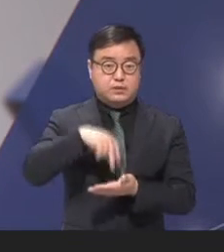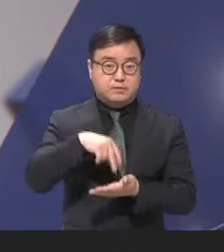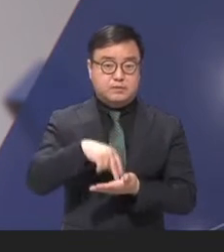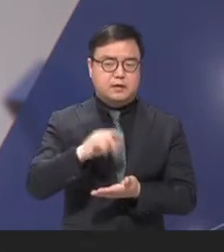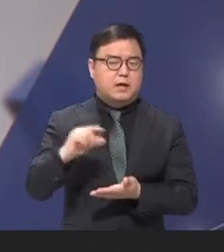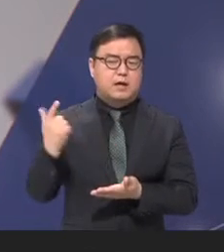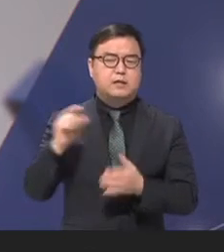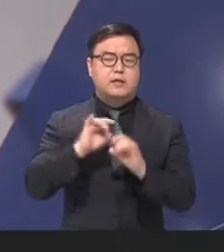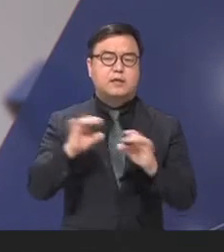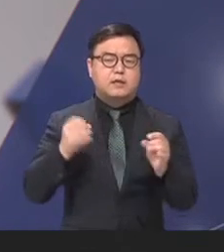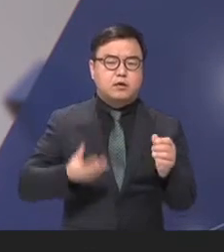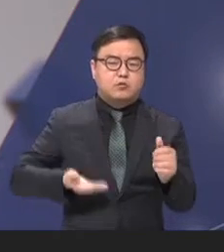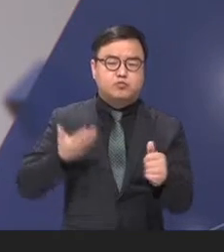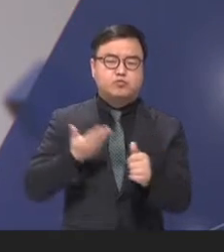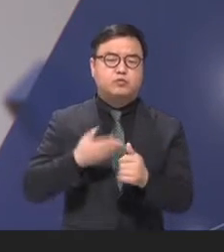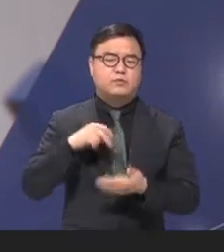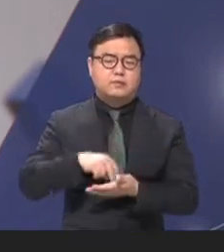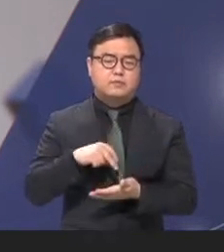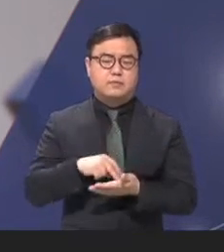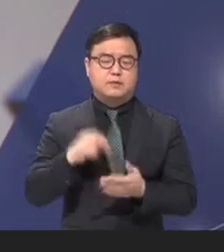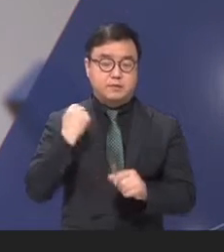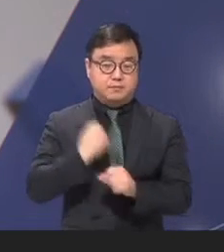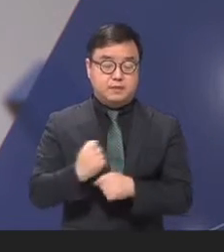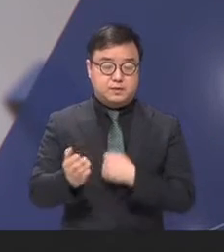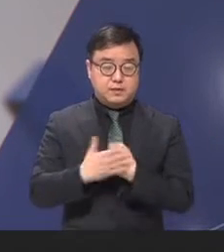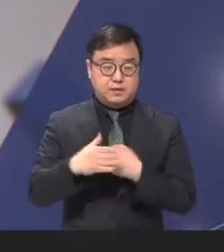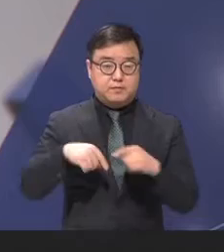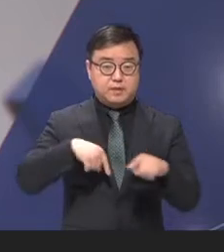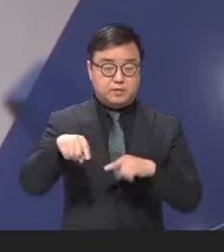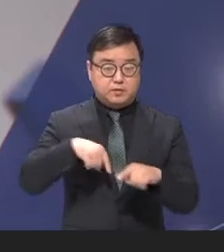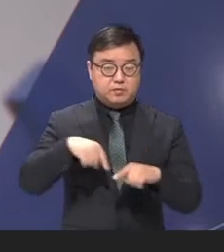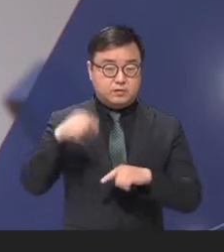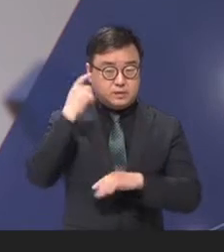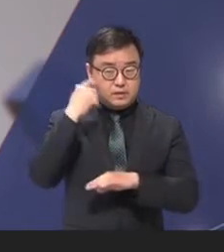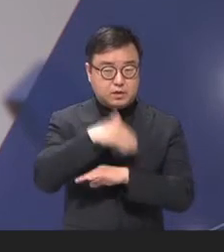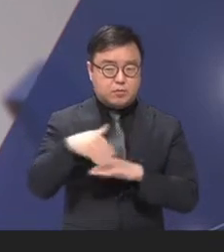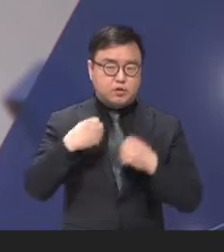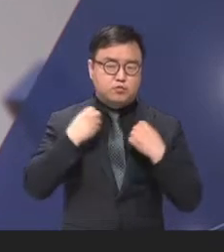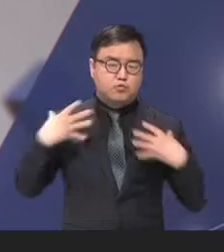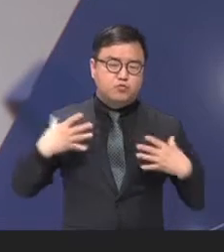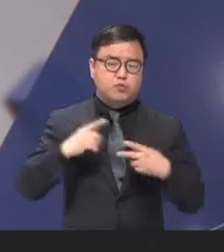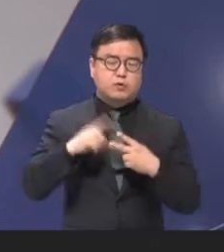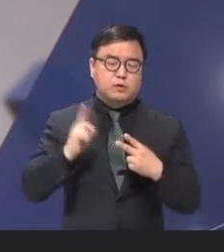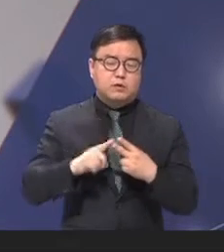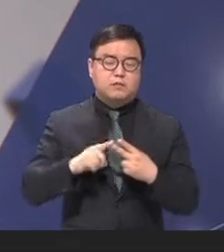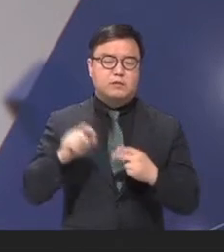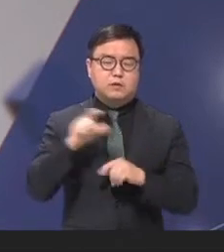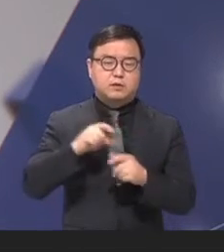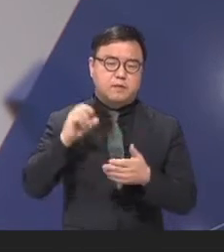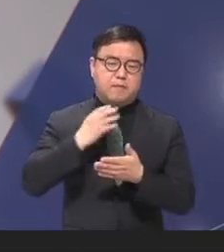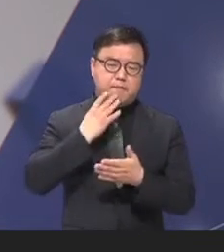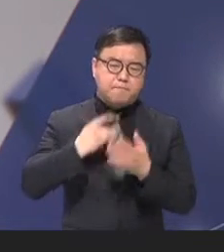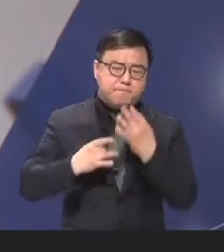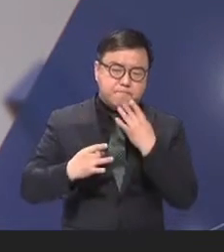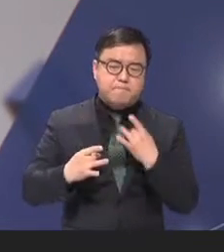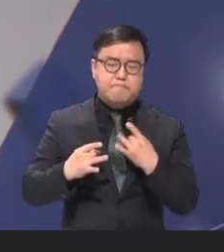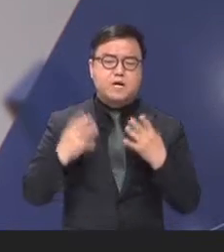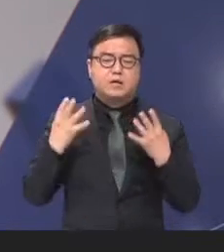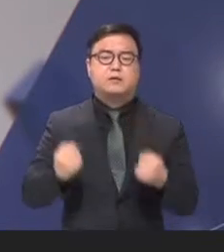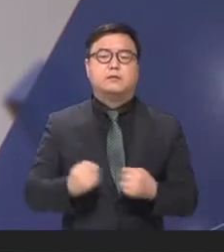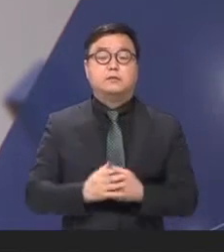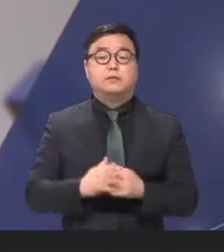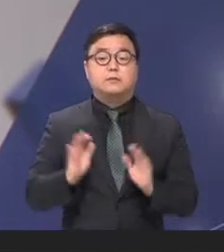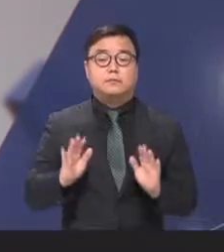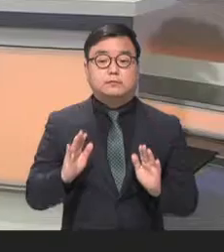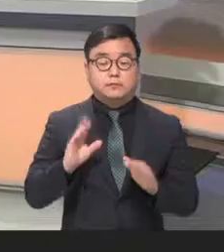주무부처 입장에서 만들어지다 보니까 정책의 중복이라든지 누락의 문제가 상시적으로 제기가 되고 있습니다. 그렇죠. 늘 그래왔죠. 예, 그래서